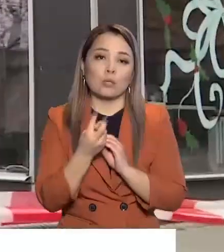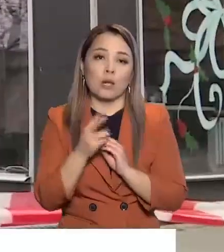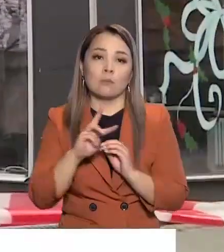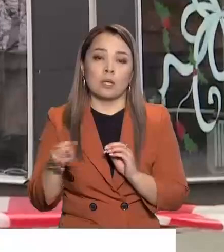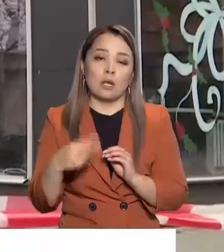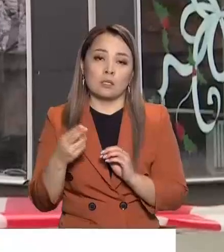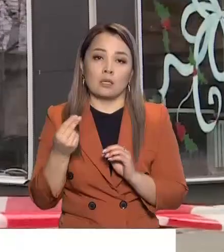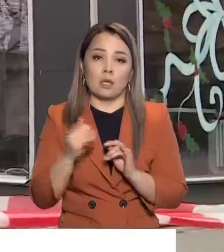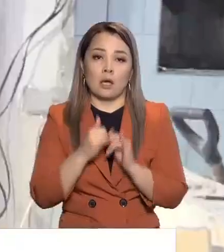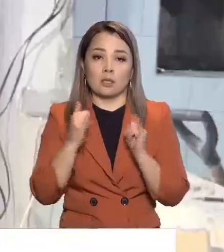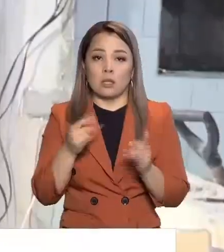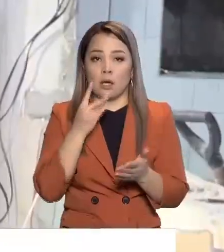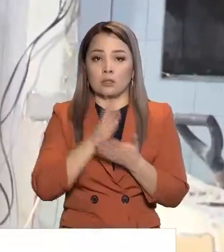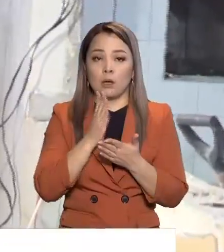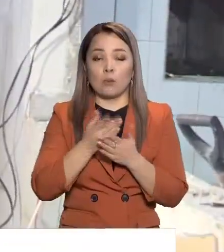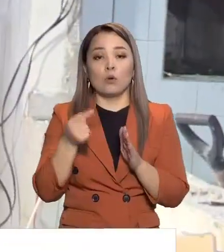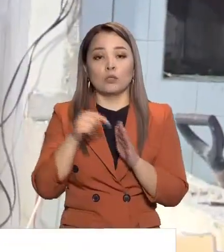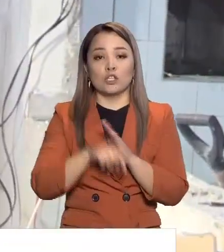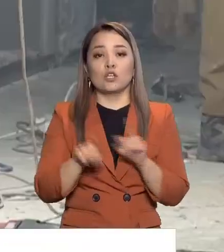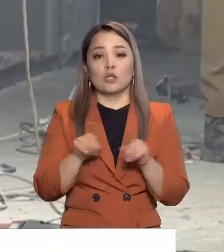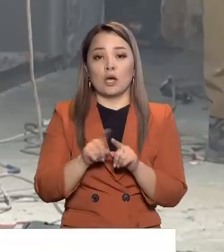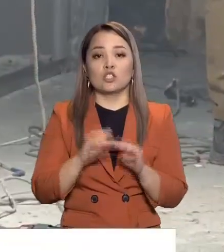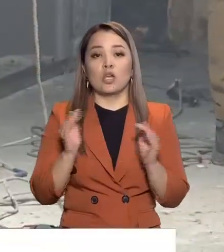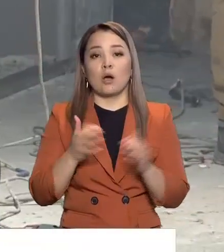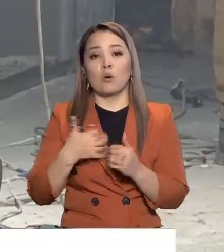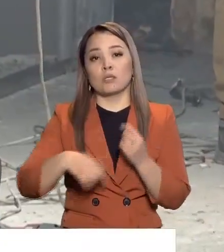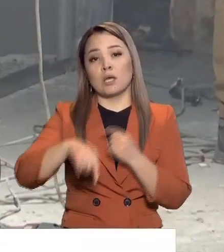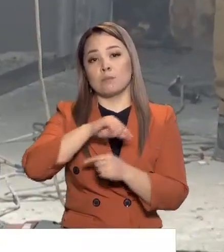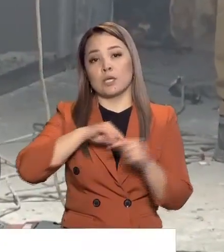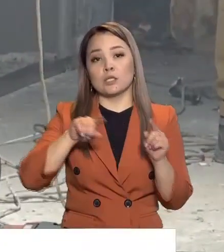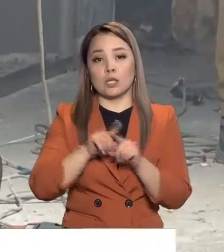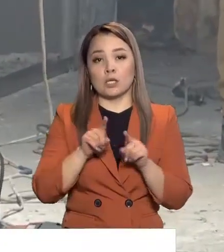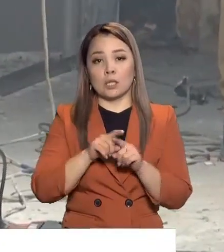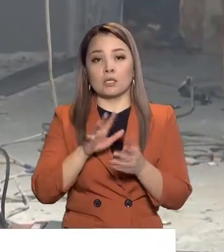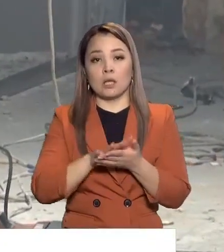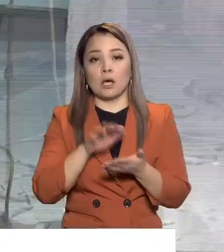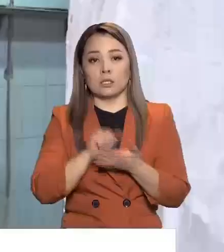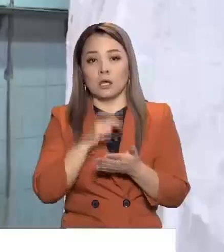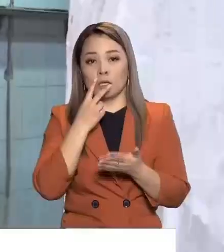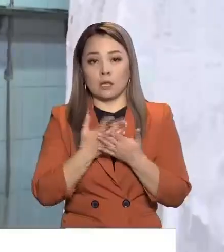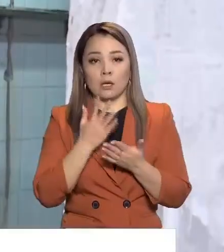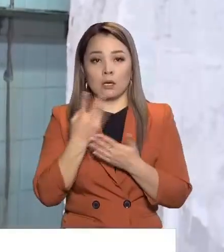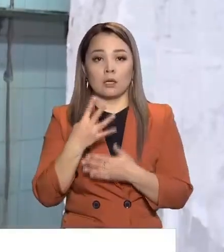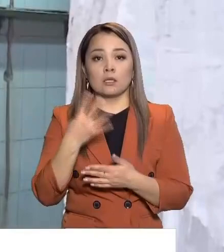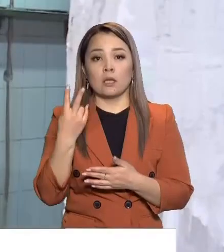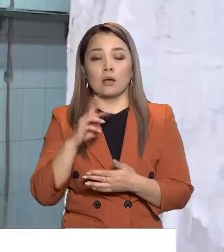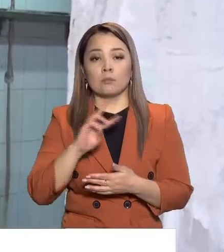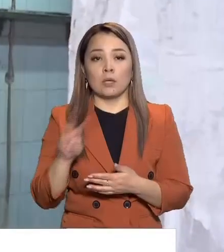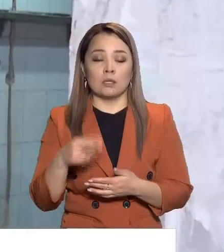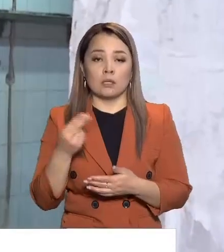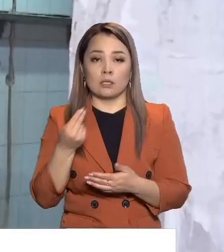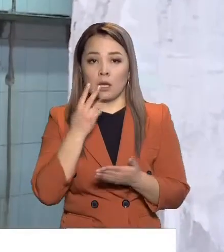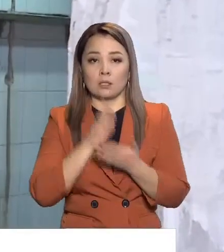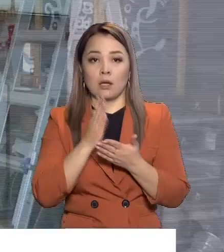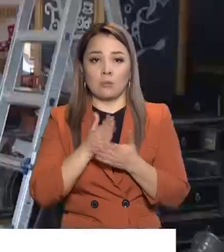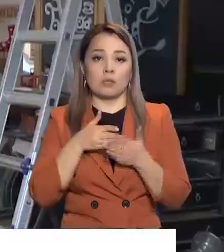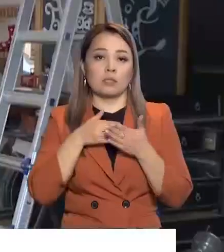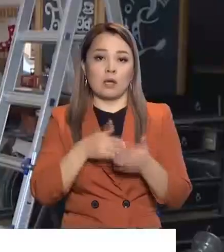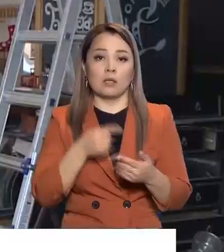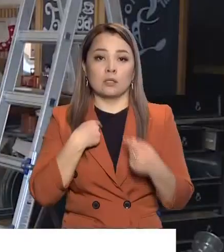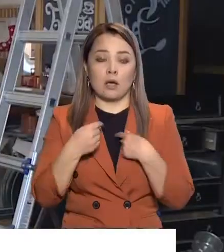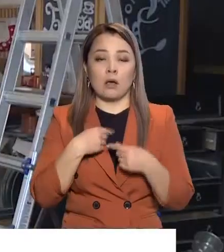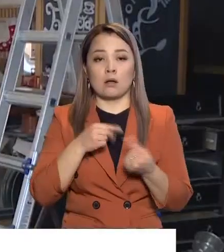миллиард теңгеден асып жығылады. Оның ішінде шағын және орта бизнеске келген залал 42 миллиард теңге. Онсыз да тығырыққа